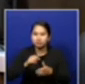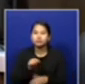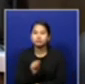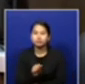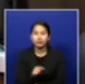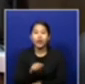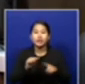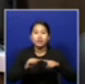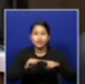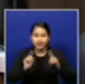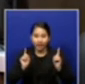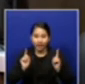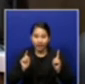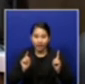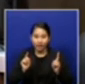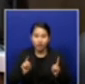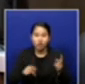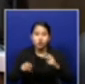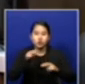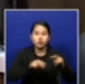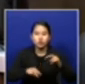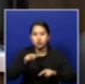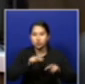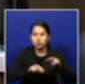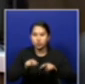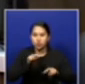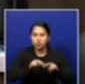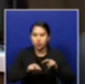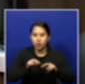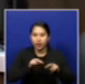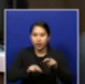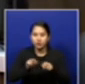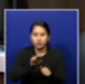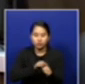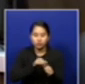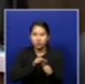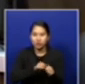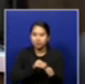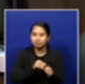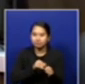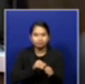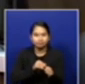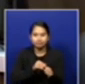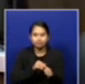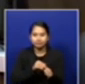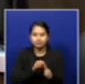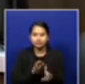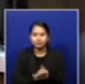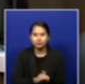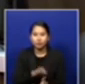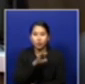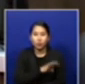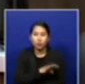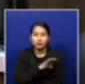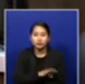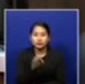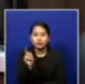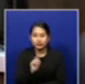แต่กลับได้รับการเยียวยาที่ผ่านมานั้นพี่น้องกลับได้รับความน้อยเนื้อต่ำใจจากความรู้สึกที่ว่าตน